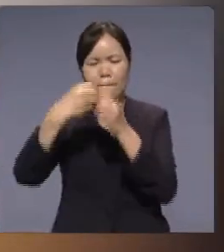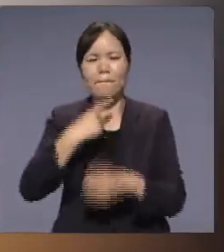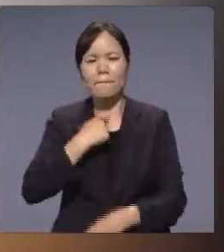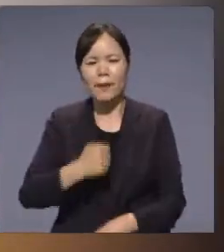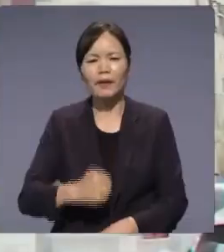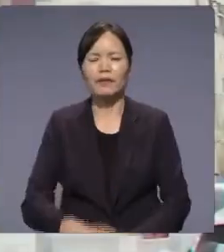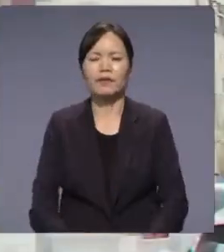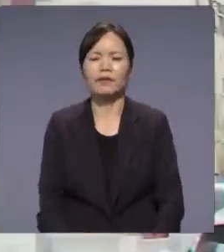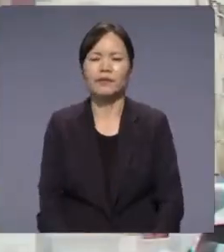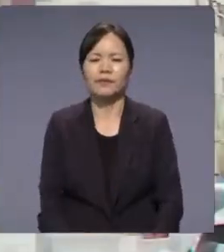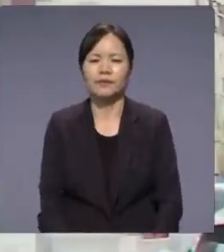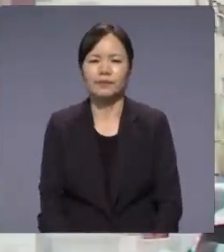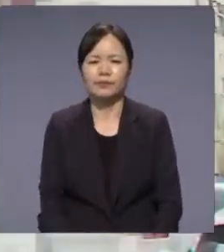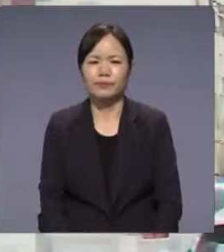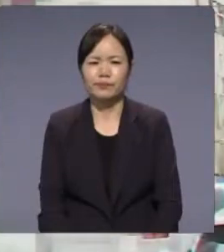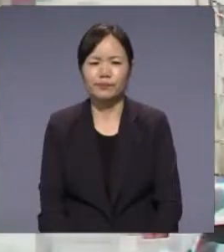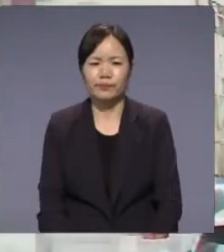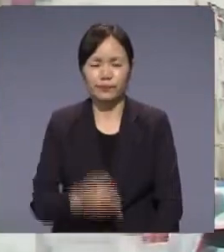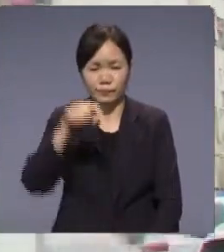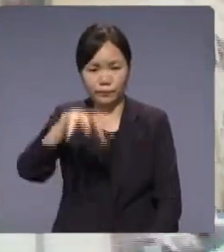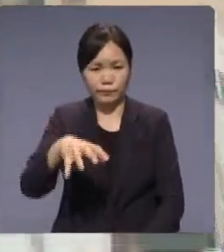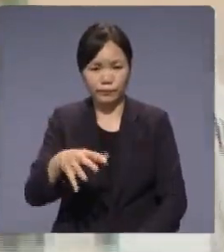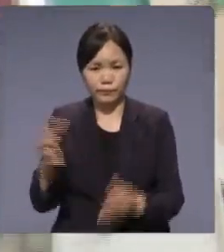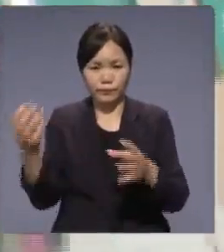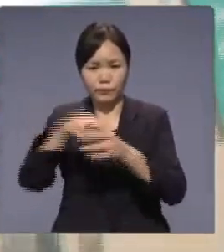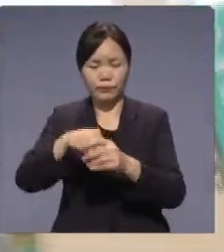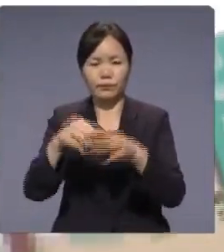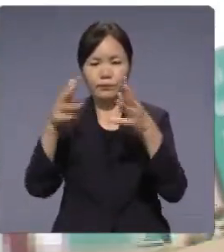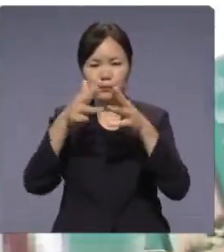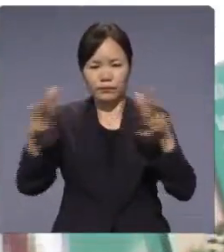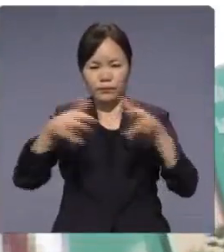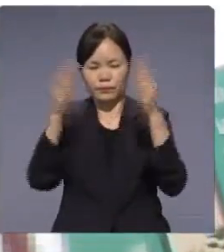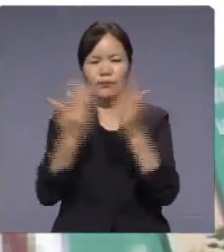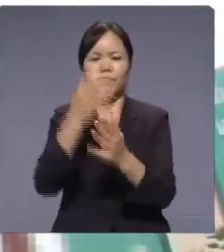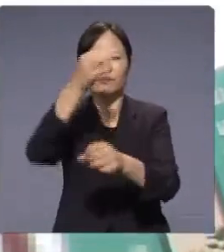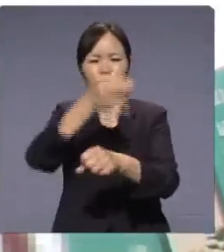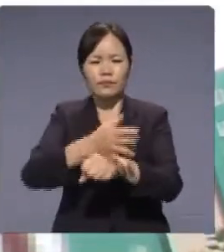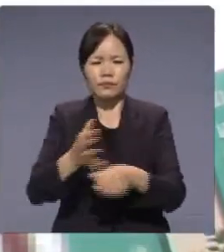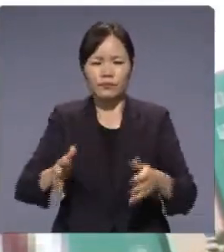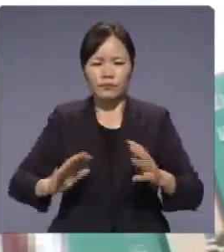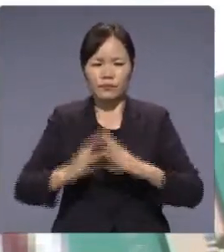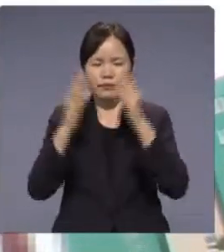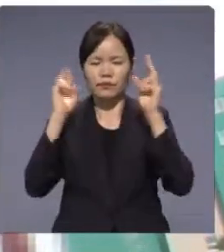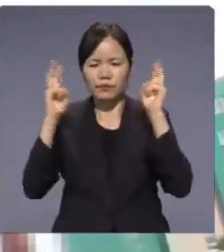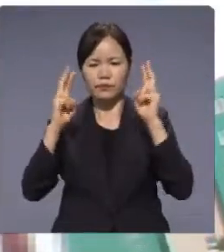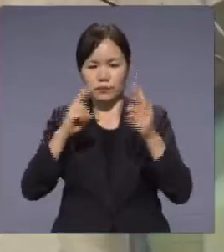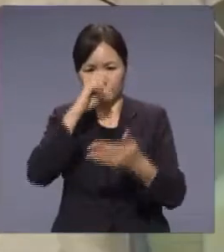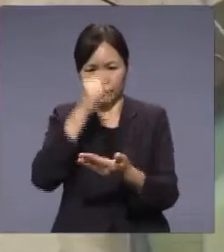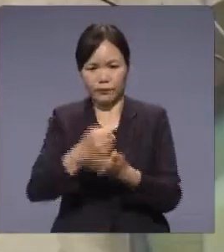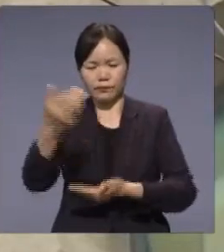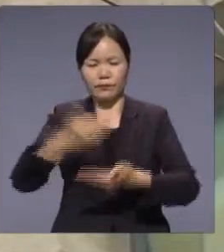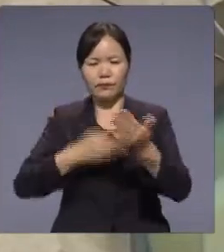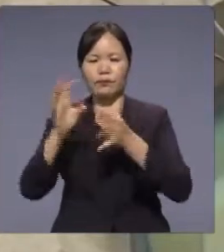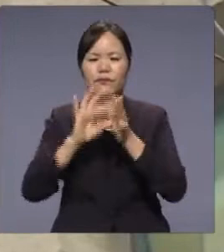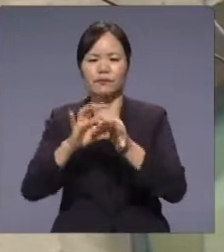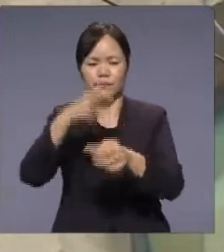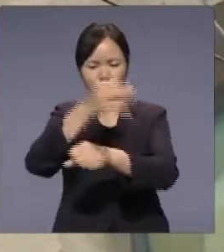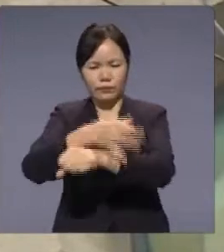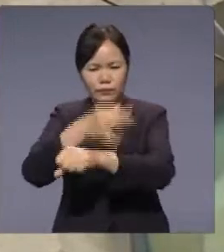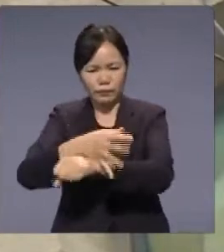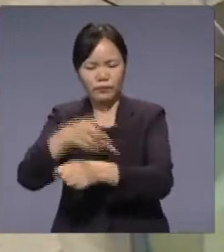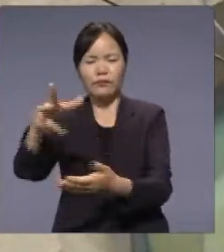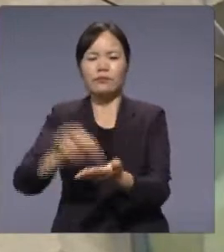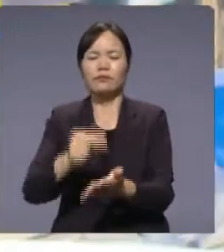했습니다. 고시텔을 비롯한 8층 건물 전체를 매수한 건설사는 정상적인 거래를 통해 매수했다며